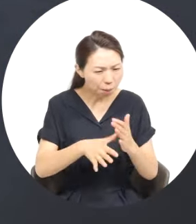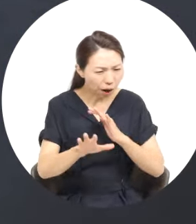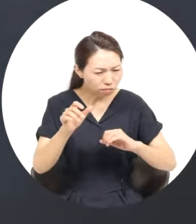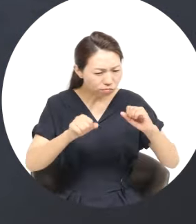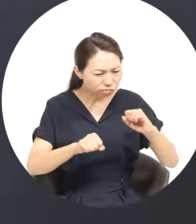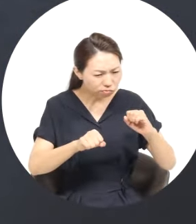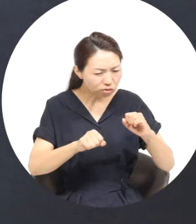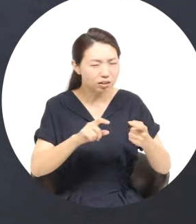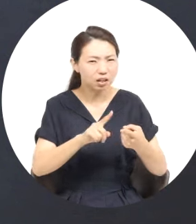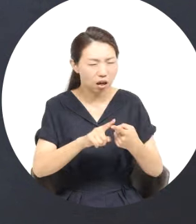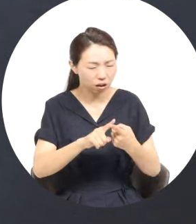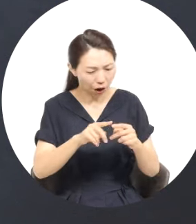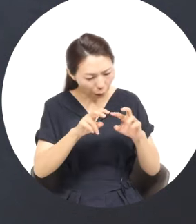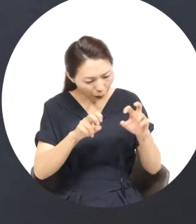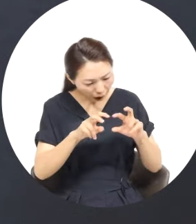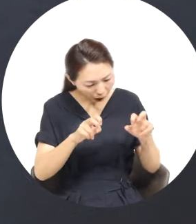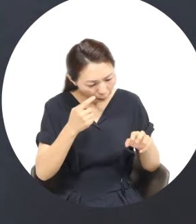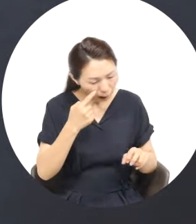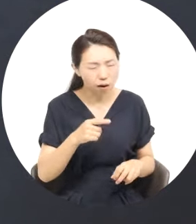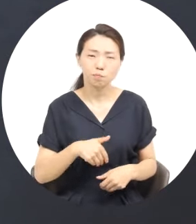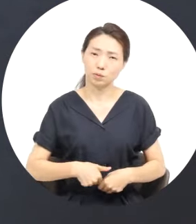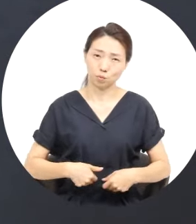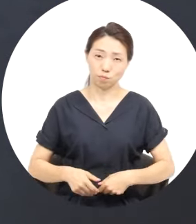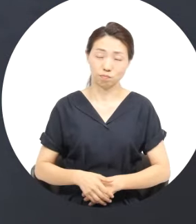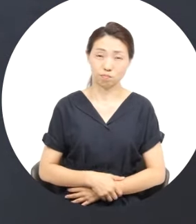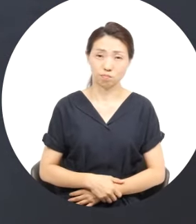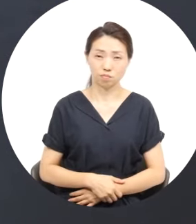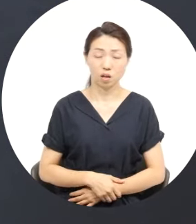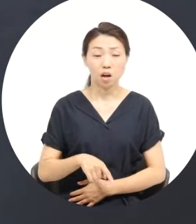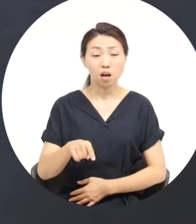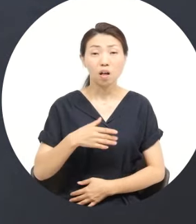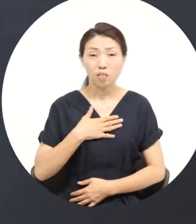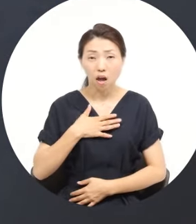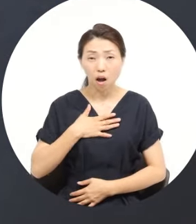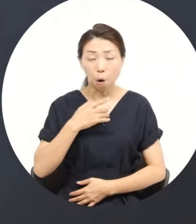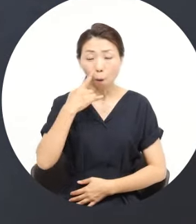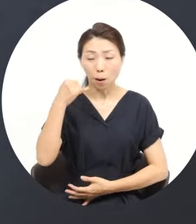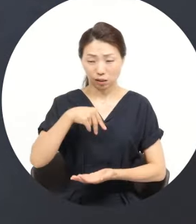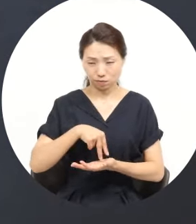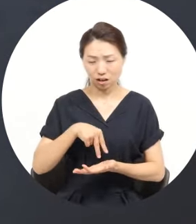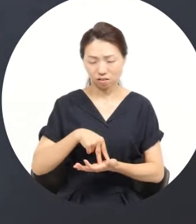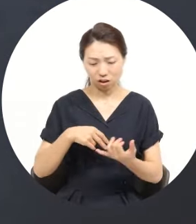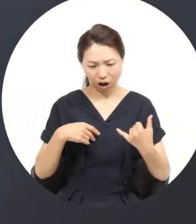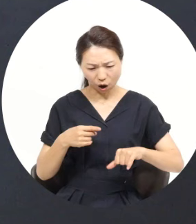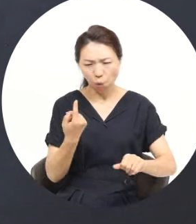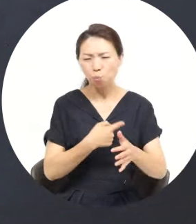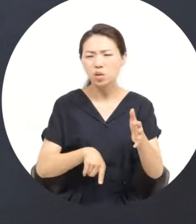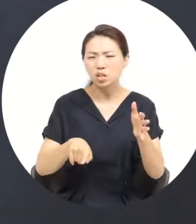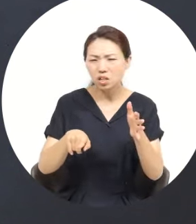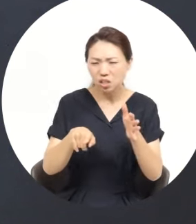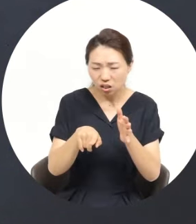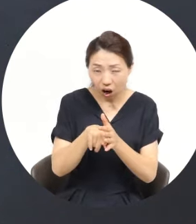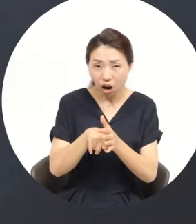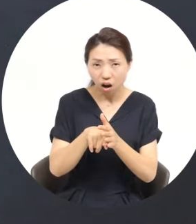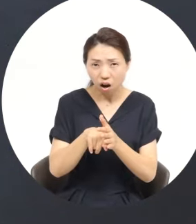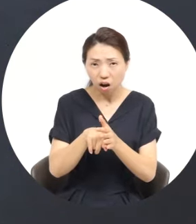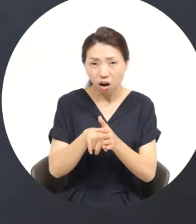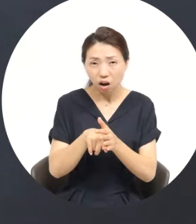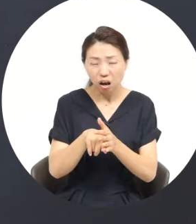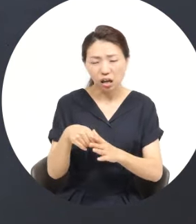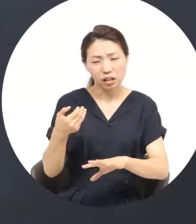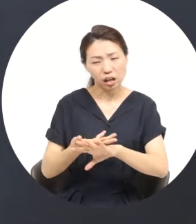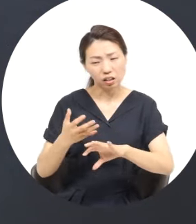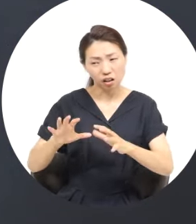위한다고 했지만은 아이는 굉장히 심리가 억압이 되고 불만이 있었구나. 이걸 알아야